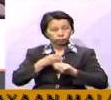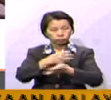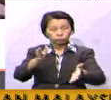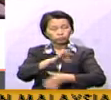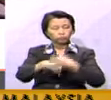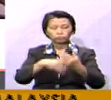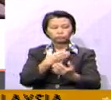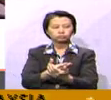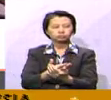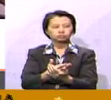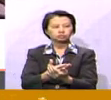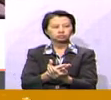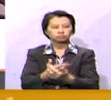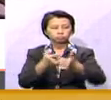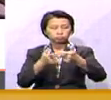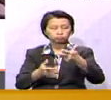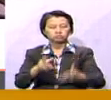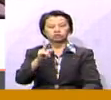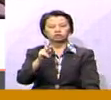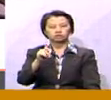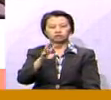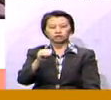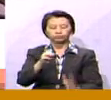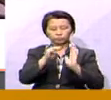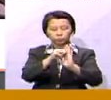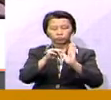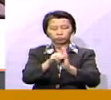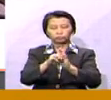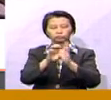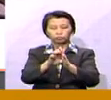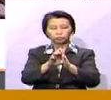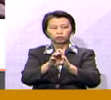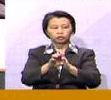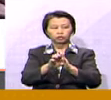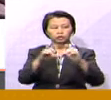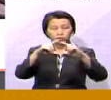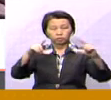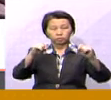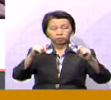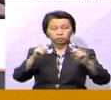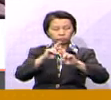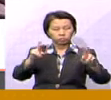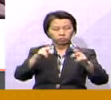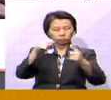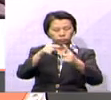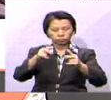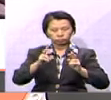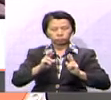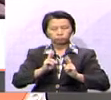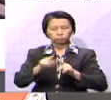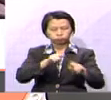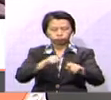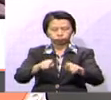segmen KTM. So model-model yang akan ada seperti tagline kita adalah ready to race. So kita akan buat